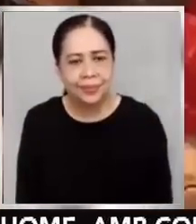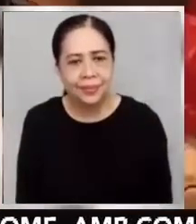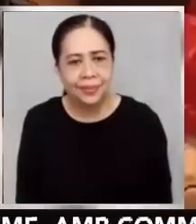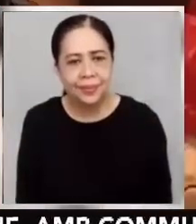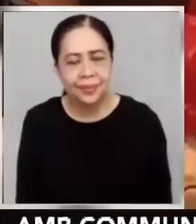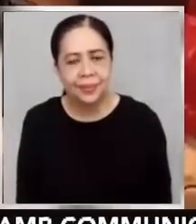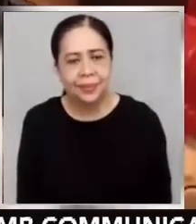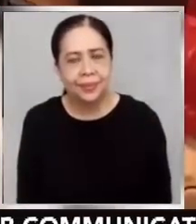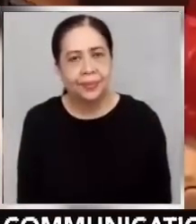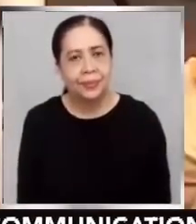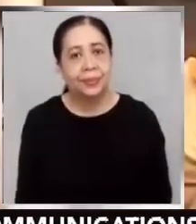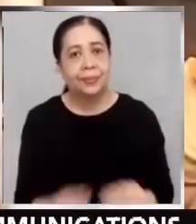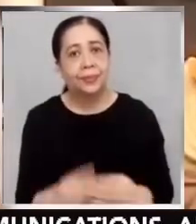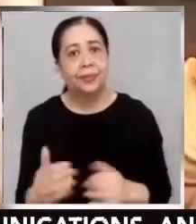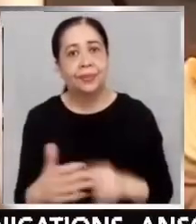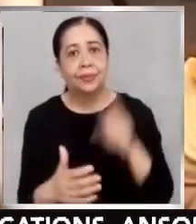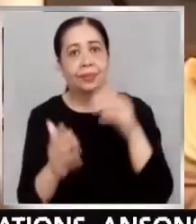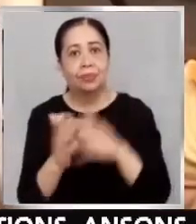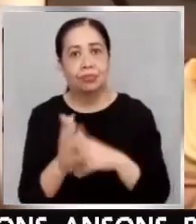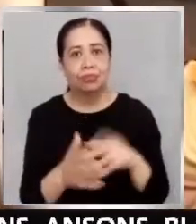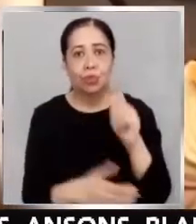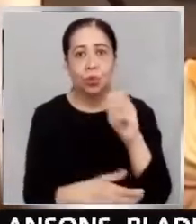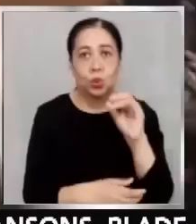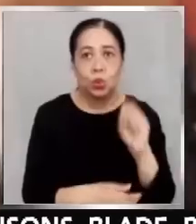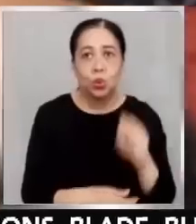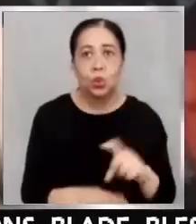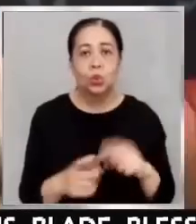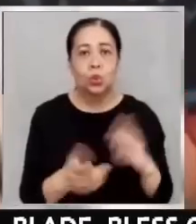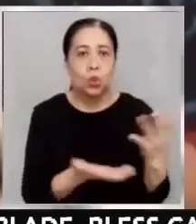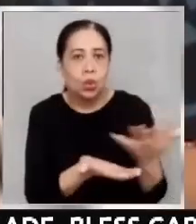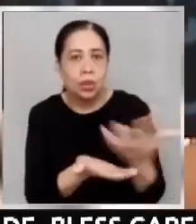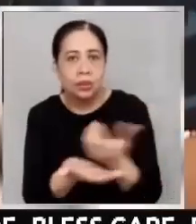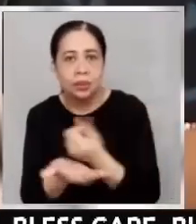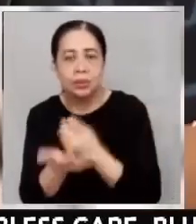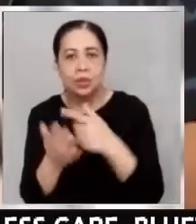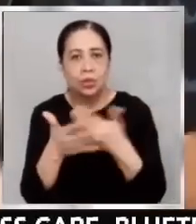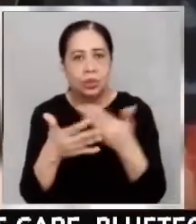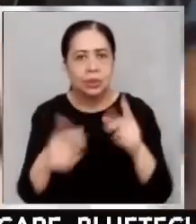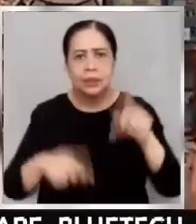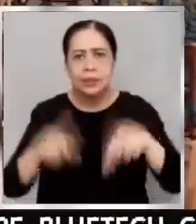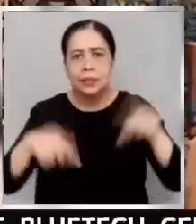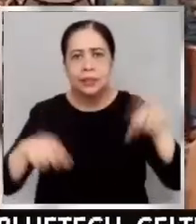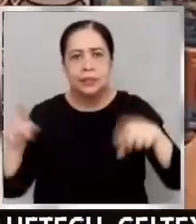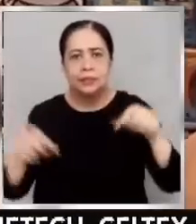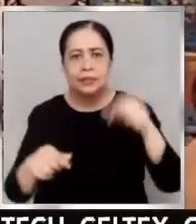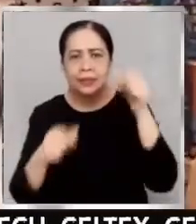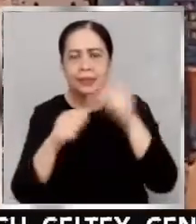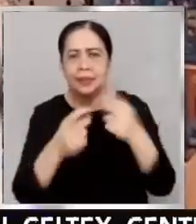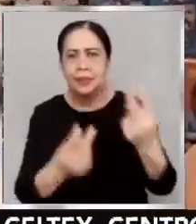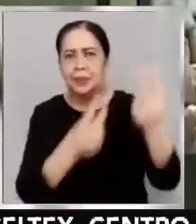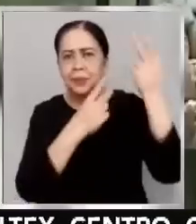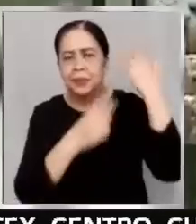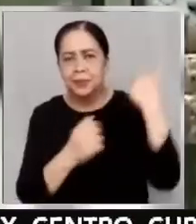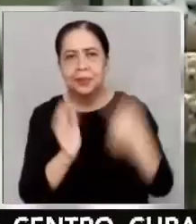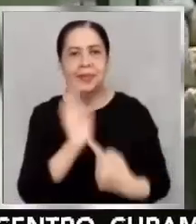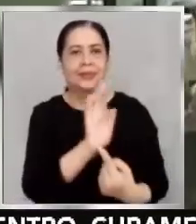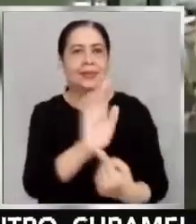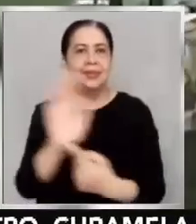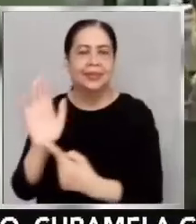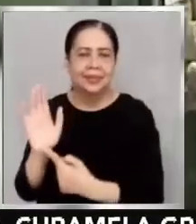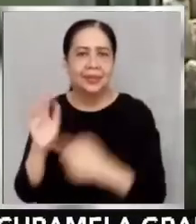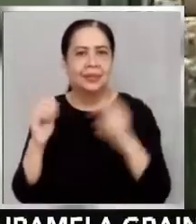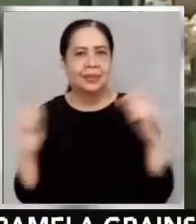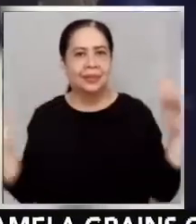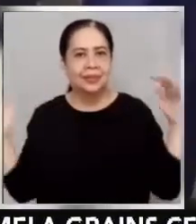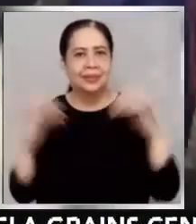Higit 1,000 mga laruan, mga collectible, at samot-saring mga memorabilia ang bida sa toy convention na pwedeng ma-enjoy ng